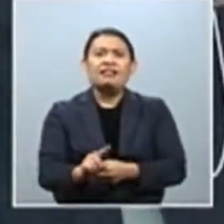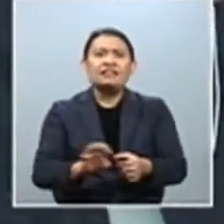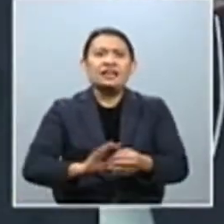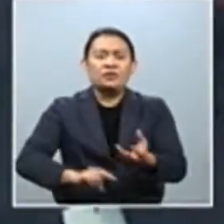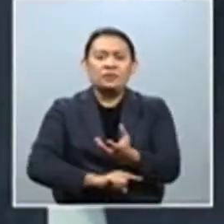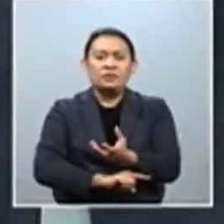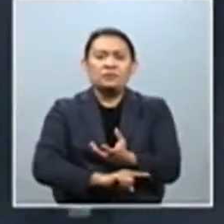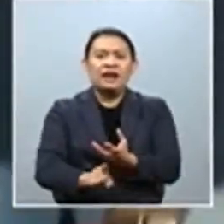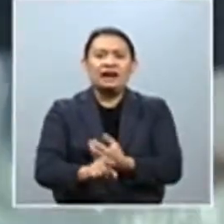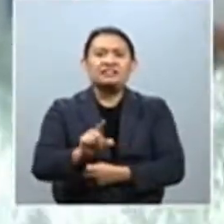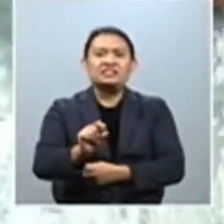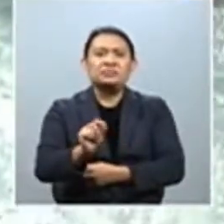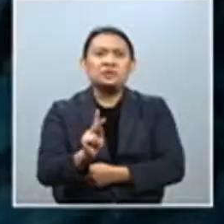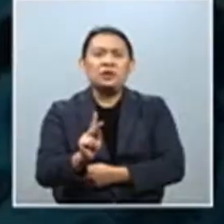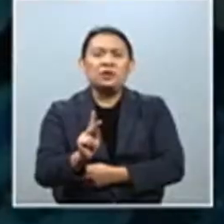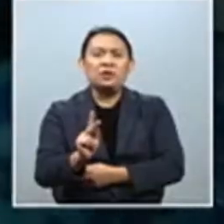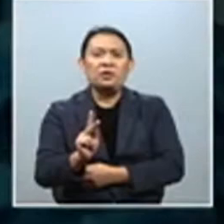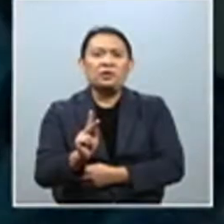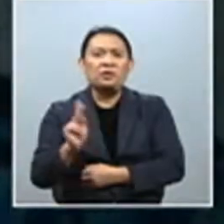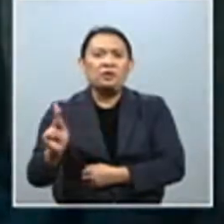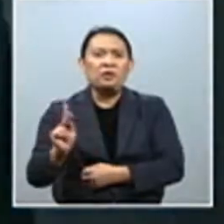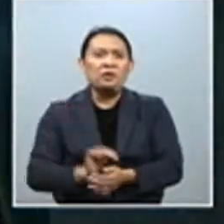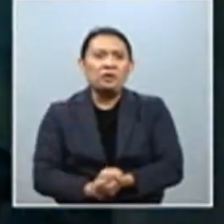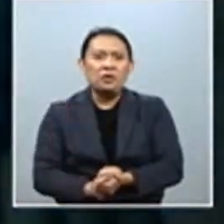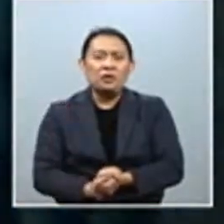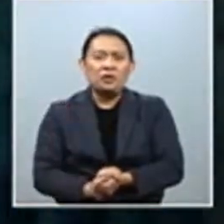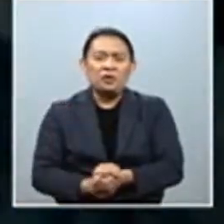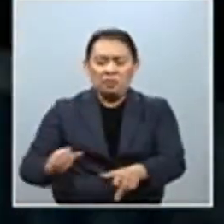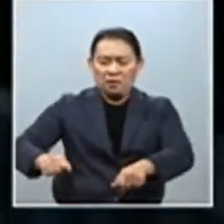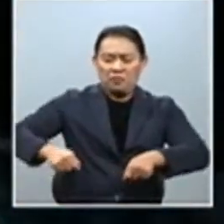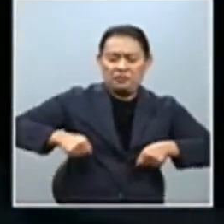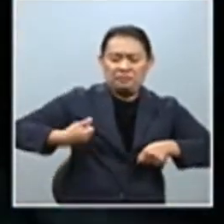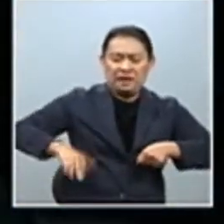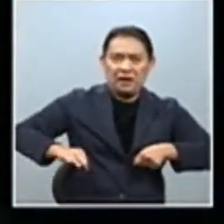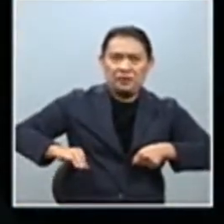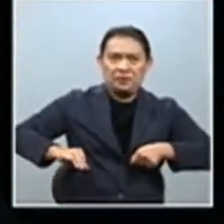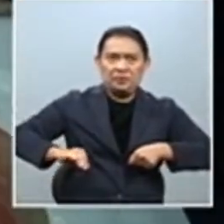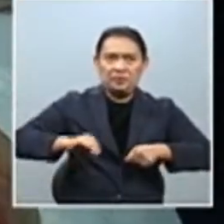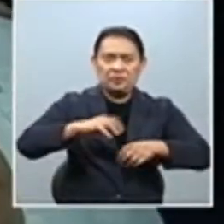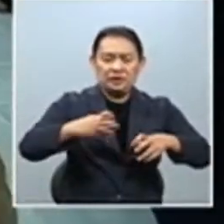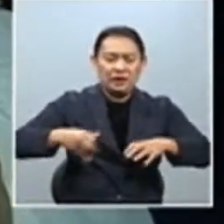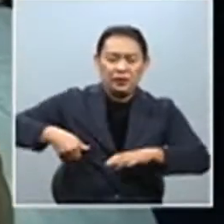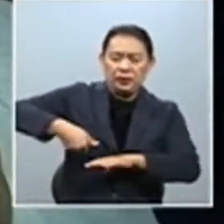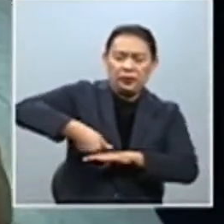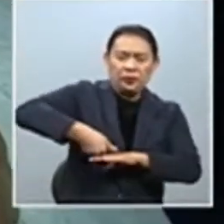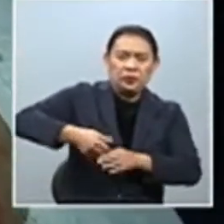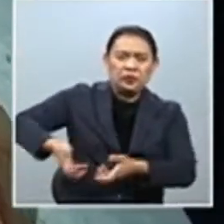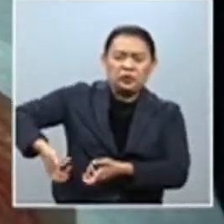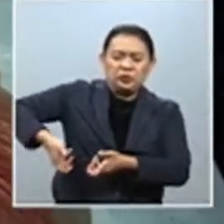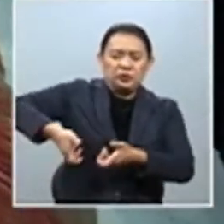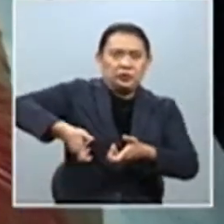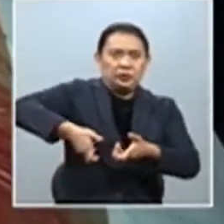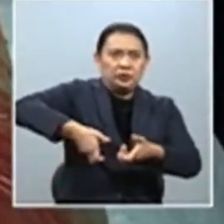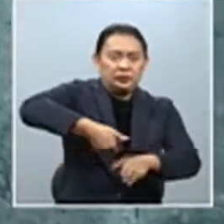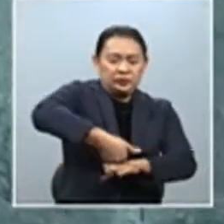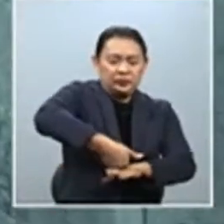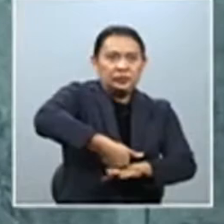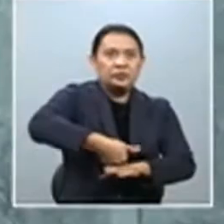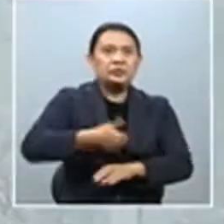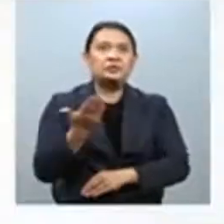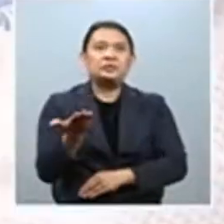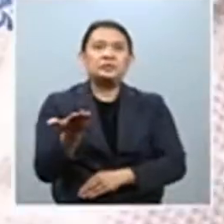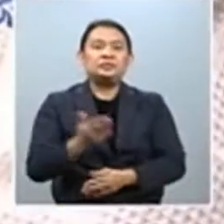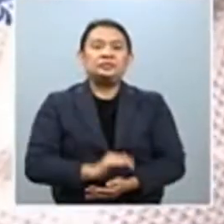ใส่บนบกที่พอใส่ได้แล้วกว่าจะขึ้นไปบนโขดหินเพื่อโชว์ได้ยังต้องมีทีมงานมาช่วยยกพวกเขาขึ้นเวทีการแสด